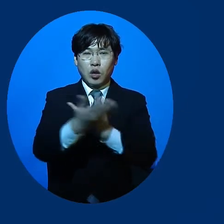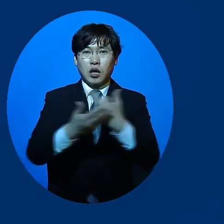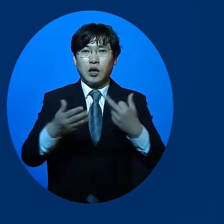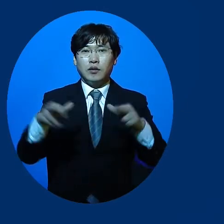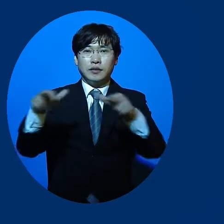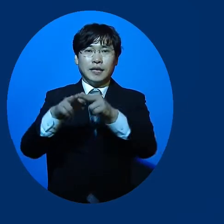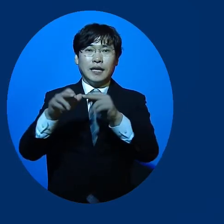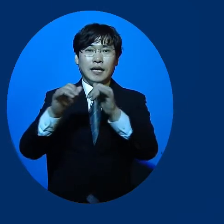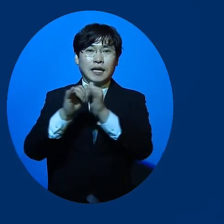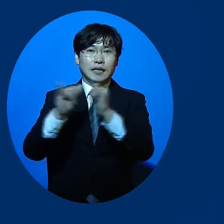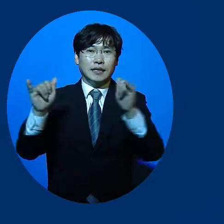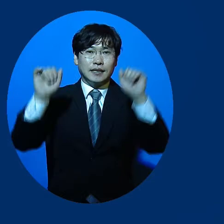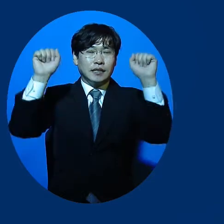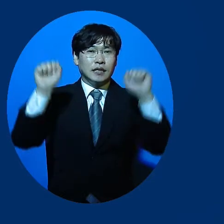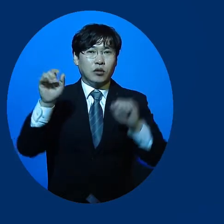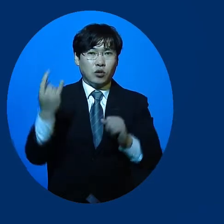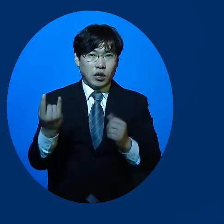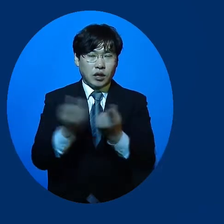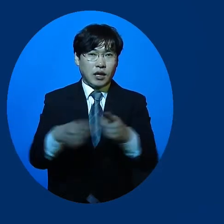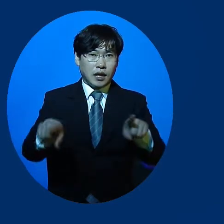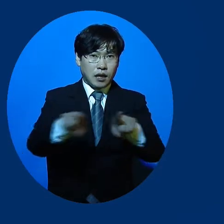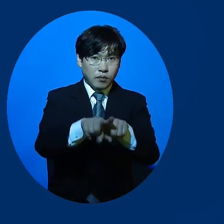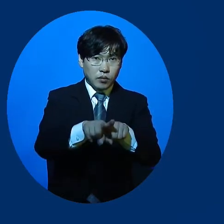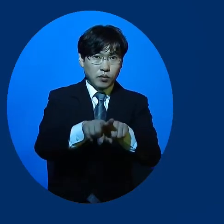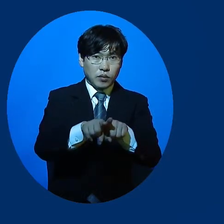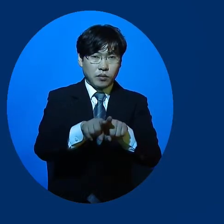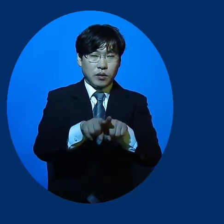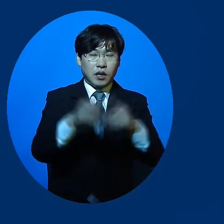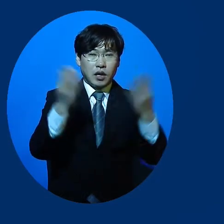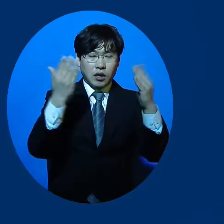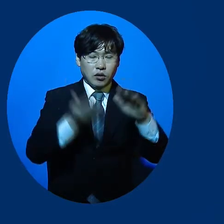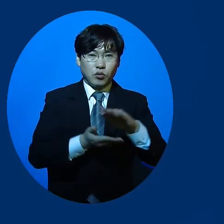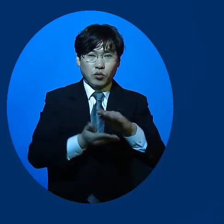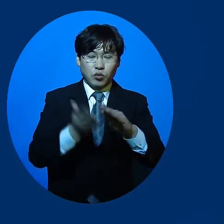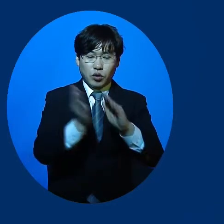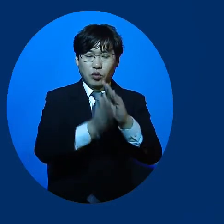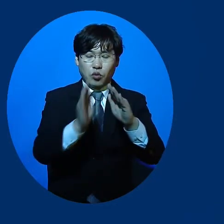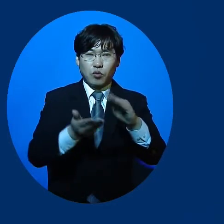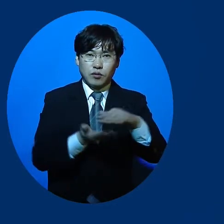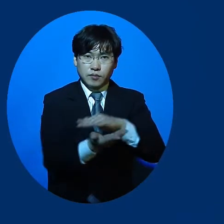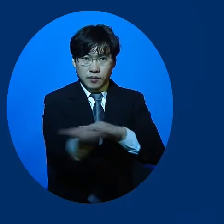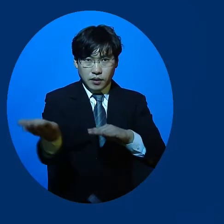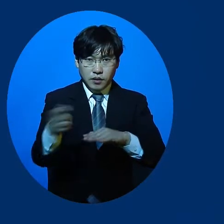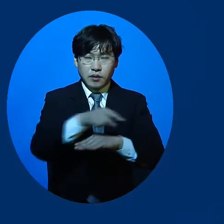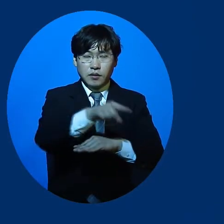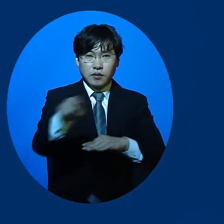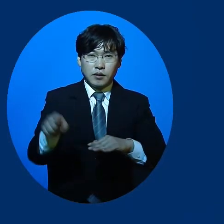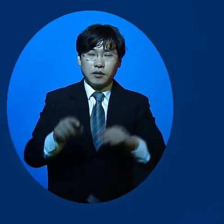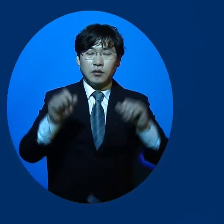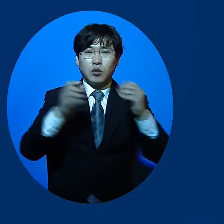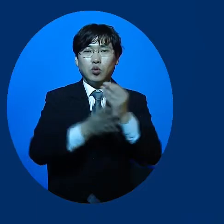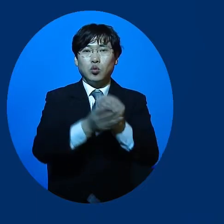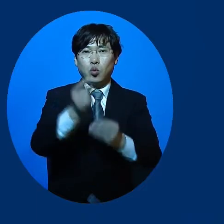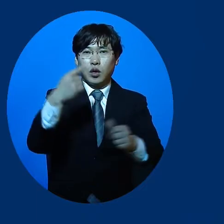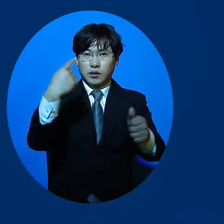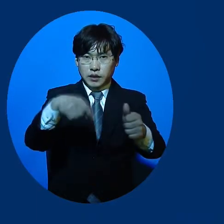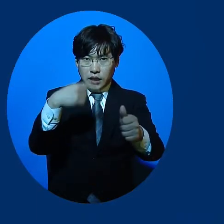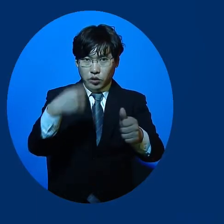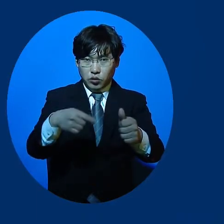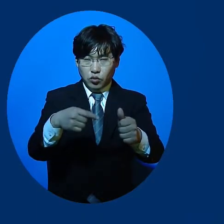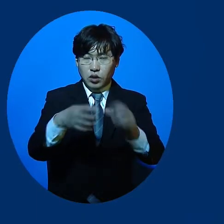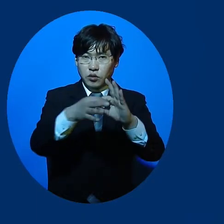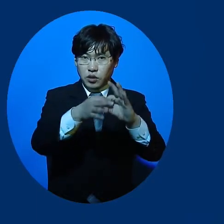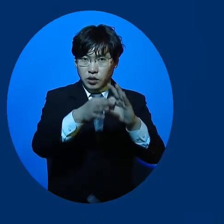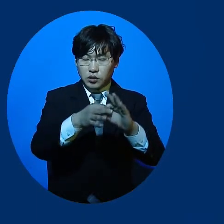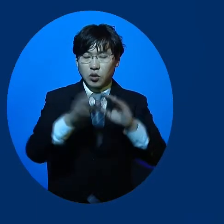장애인 체육회가 단위학교 공문을 시행해서 통합체육교실 운영비 지원